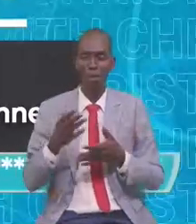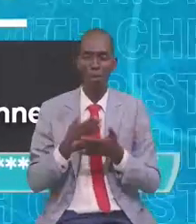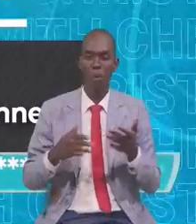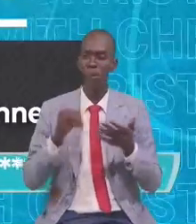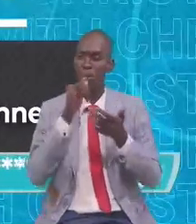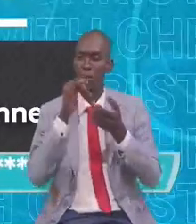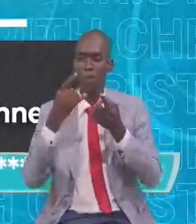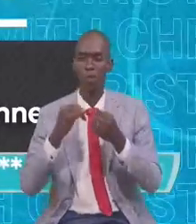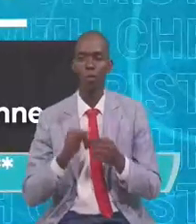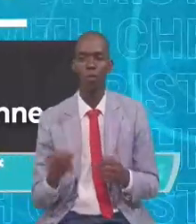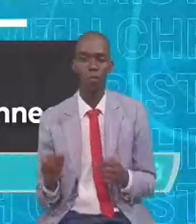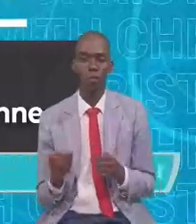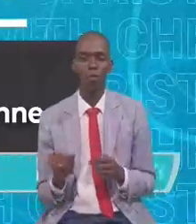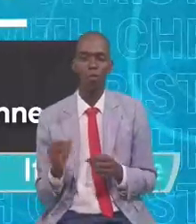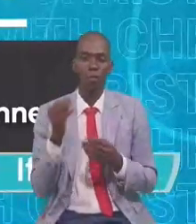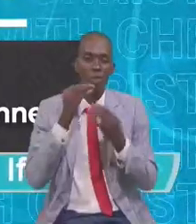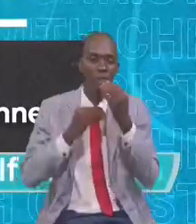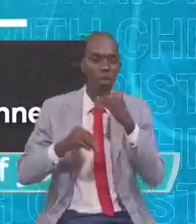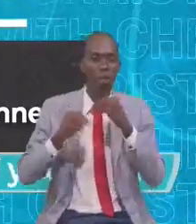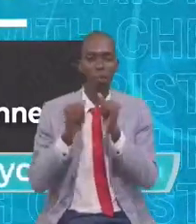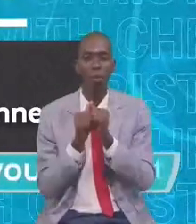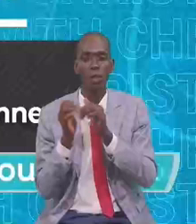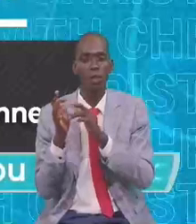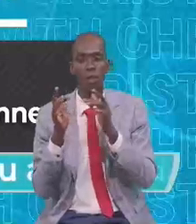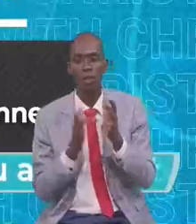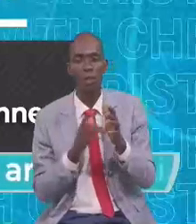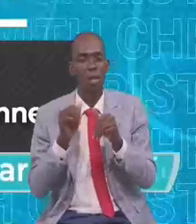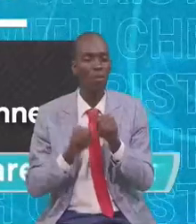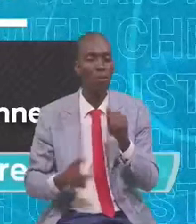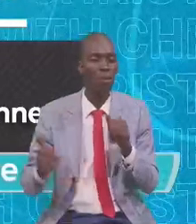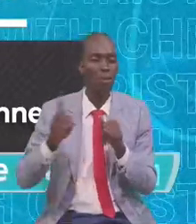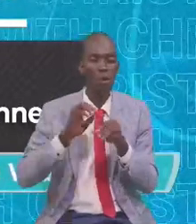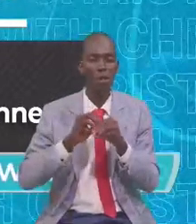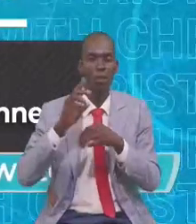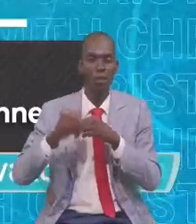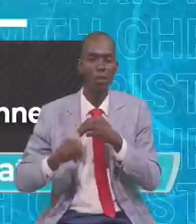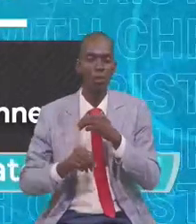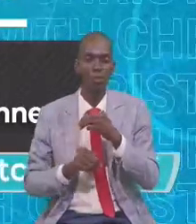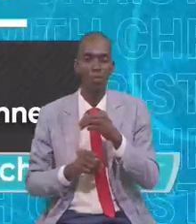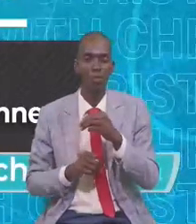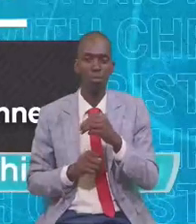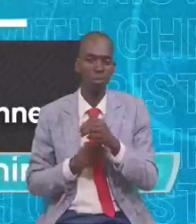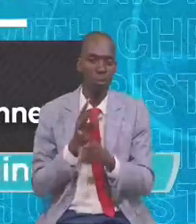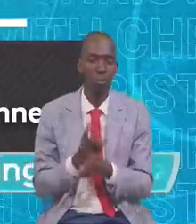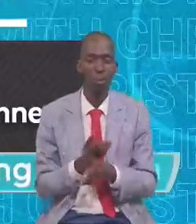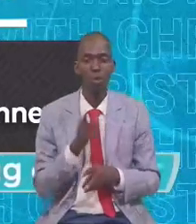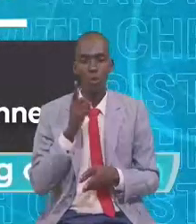que l'aspect de la prière pour les miracles viendra tout à l'heure.